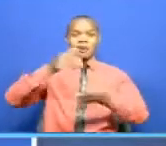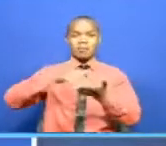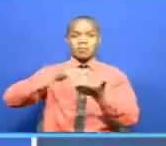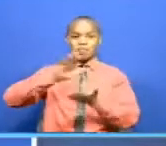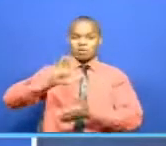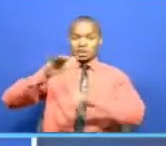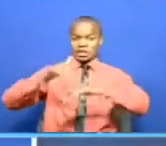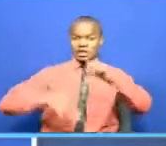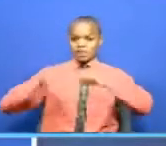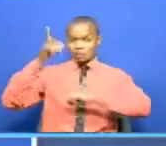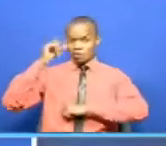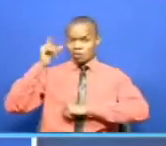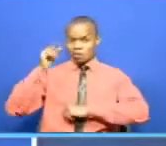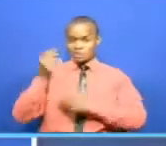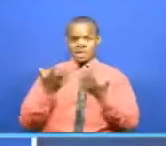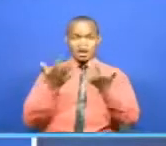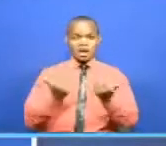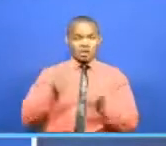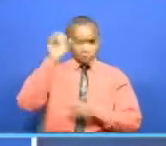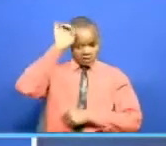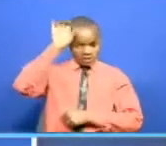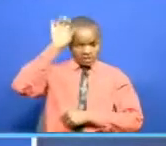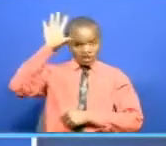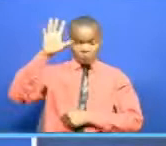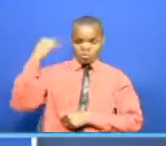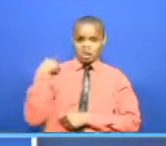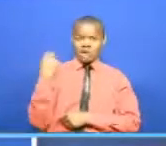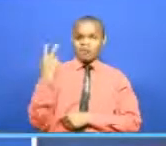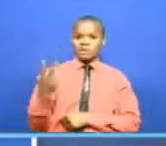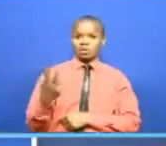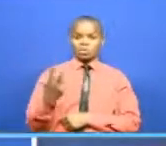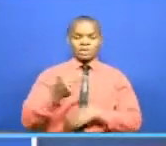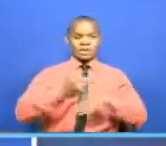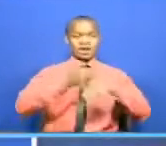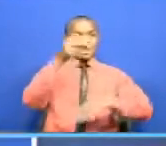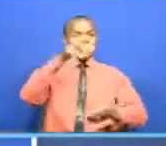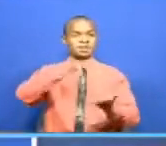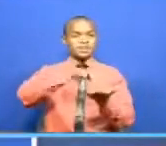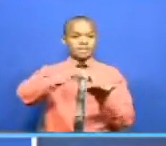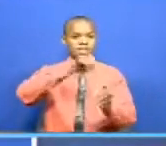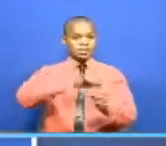position 2 in the number of those with confirmed cases.